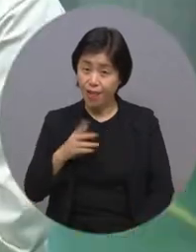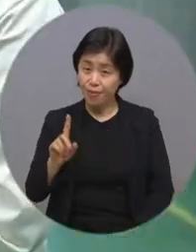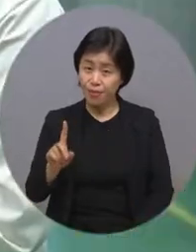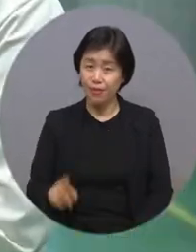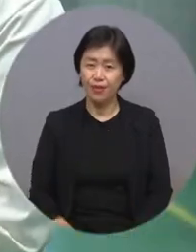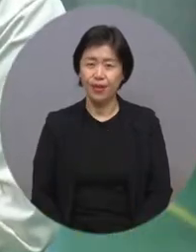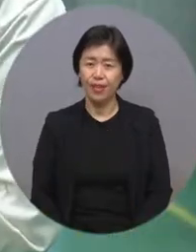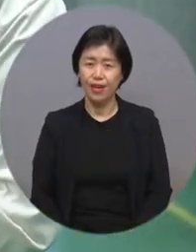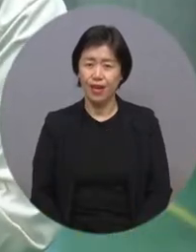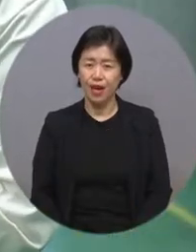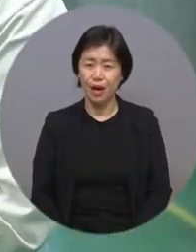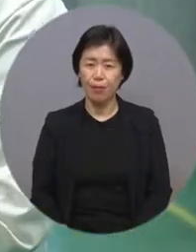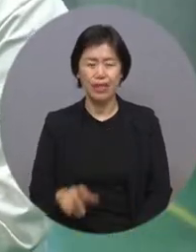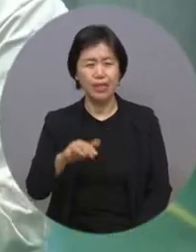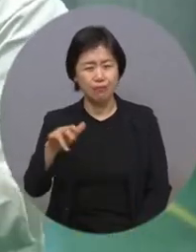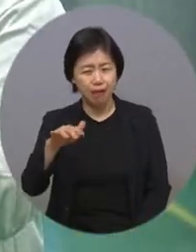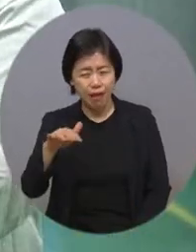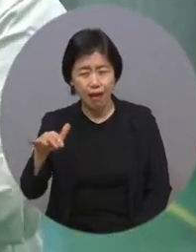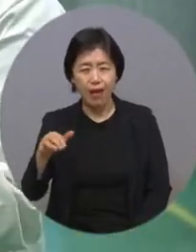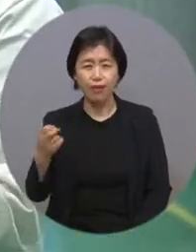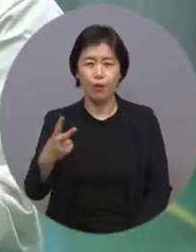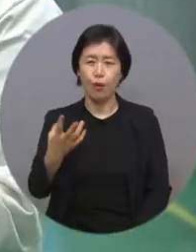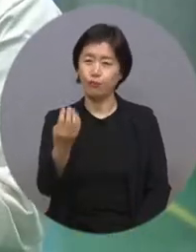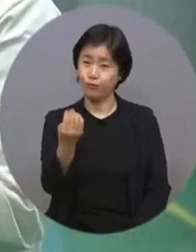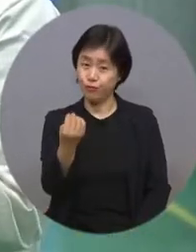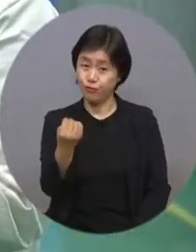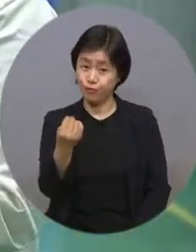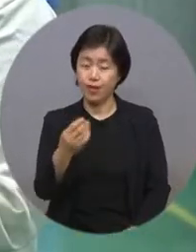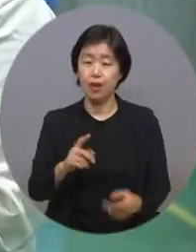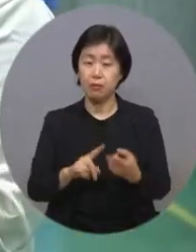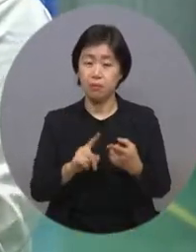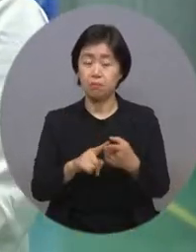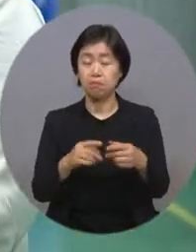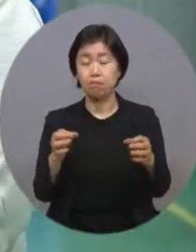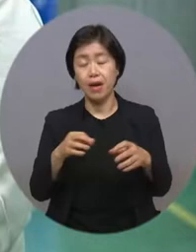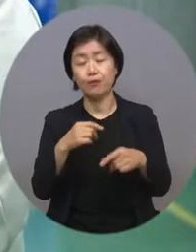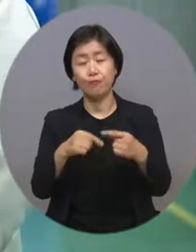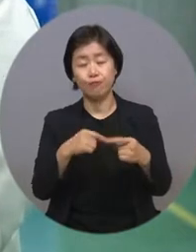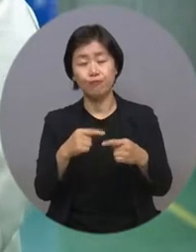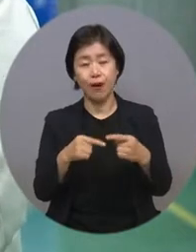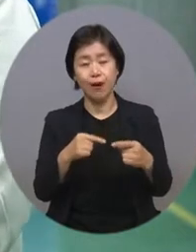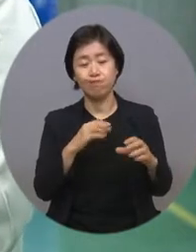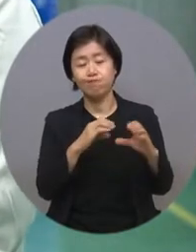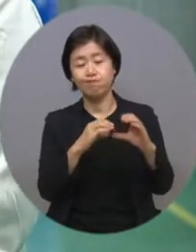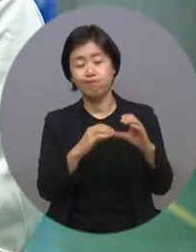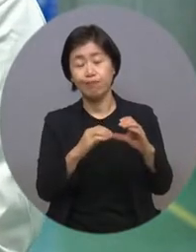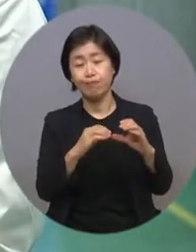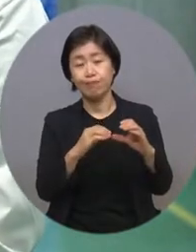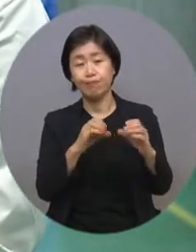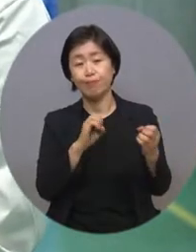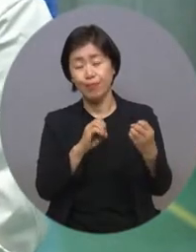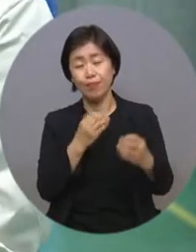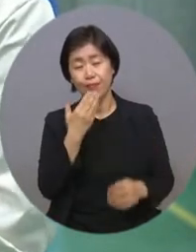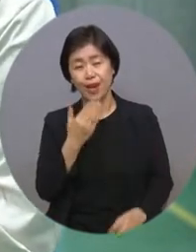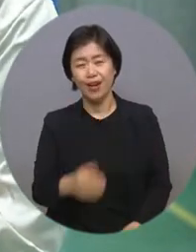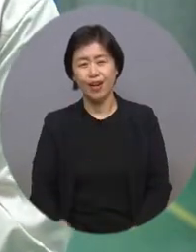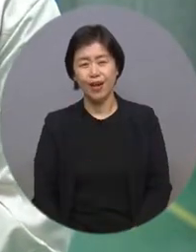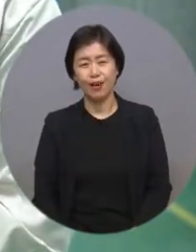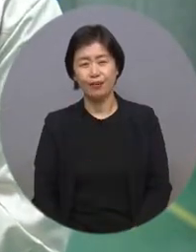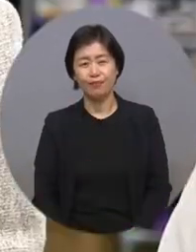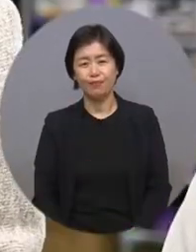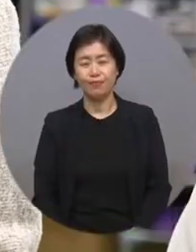거세요? 네, 이제 뭐 지화나 숫자 같은 거랑 뭐 간단한 수화 정도는 이제 어느 정도는 익혀가지고